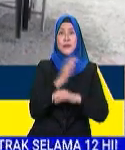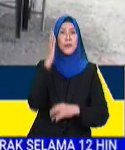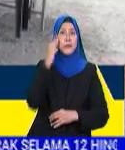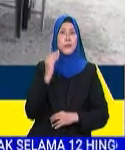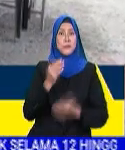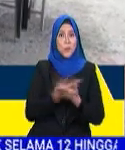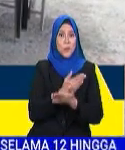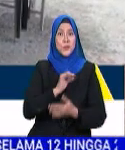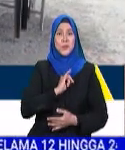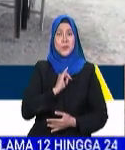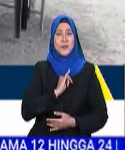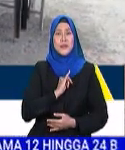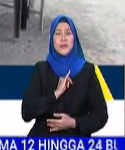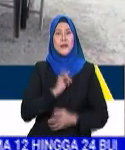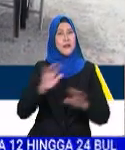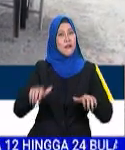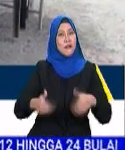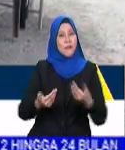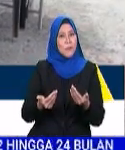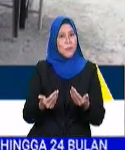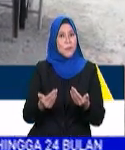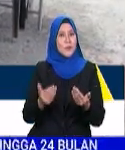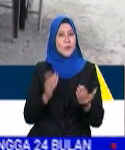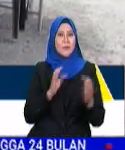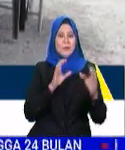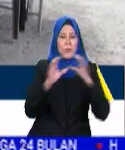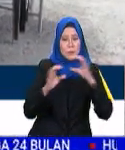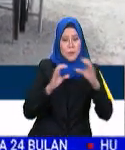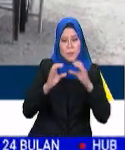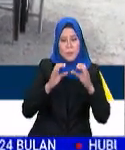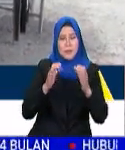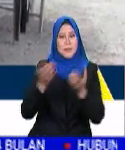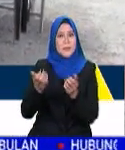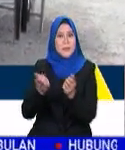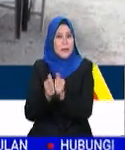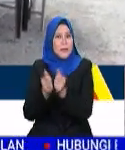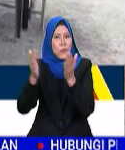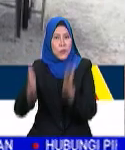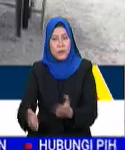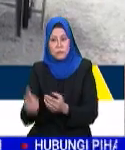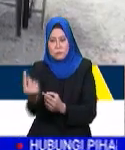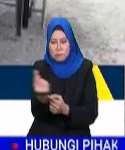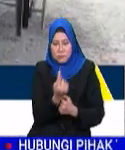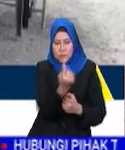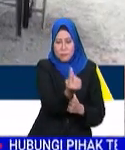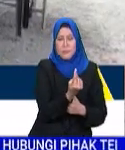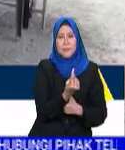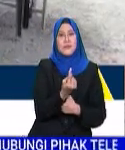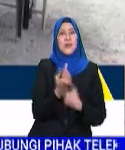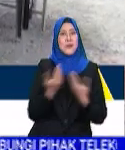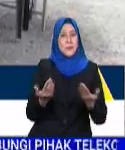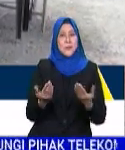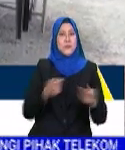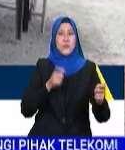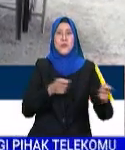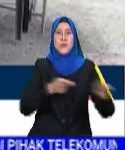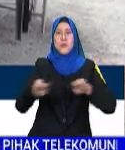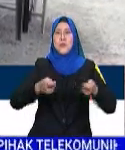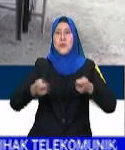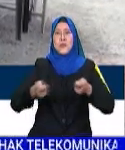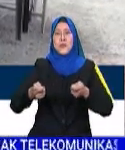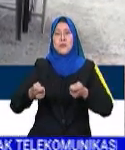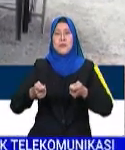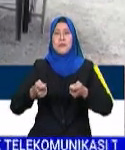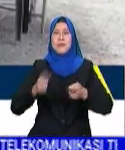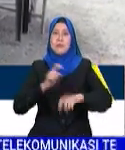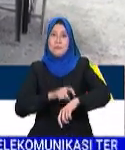saya, di mana kita macam mana kita nak berkomunikasi dengan para pengundi yang datang. Lepas tu kita kena kawal keadaan di mana mereka nak cepat